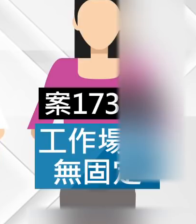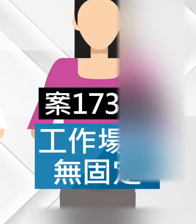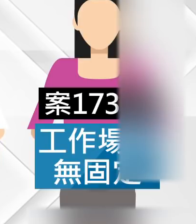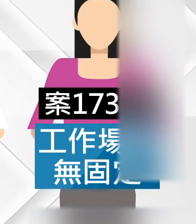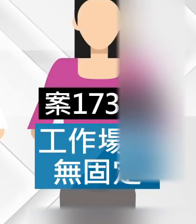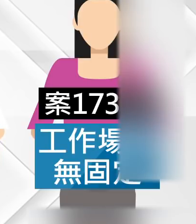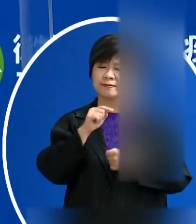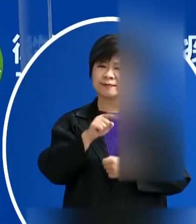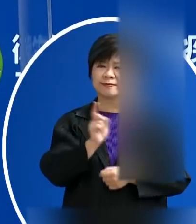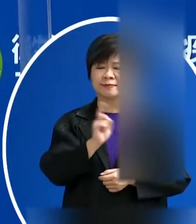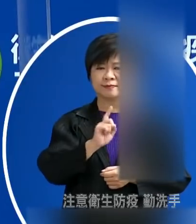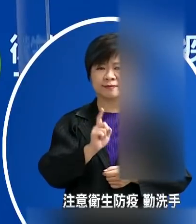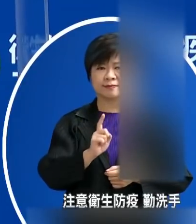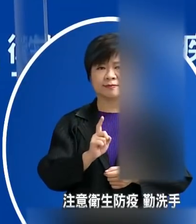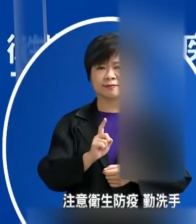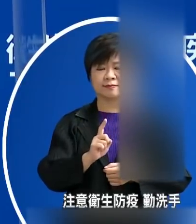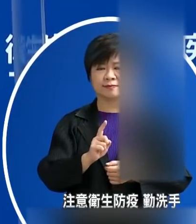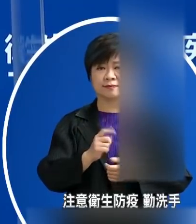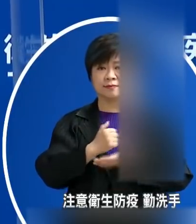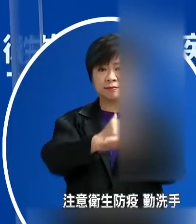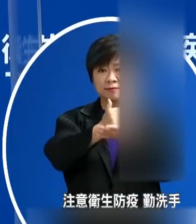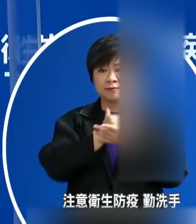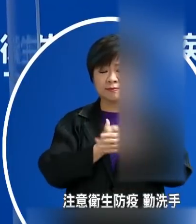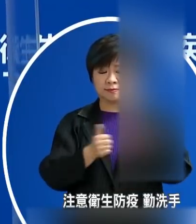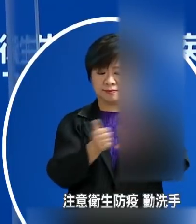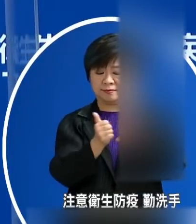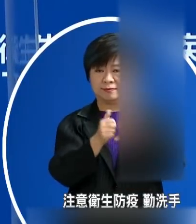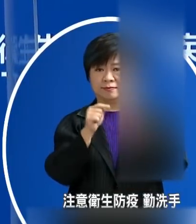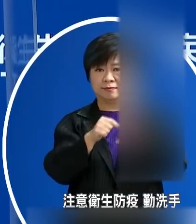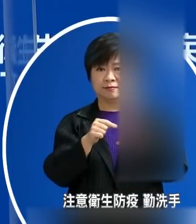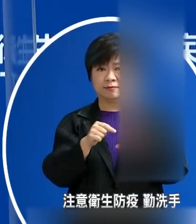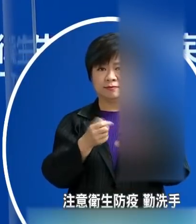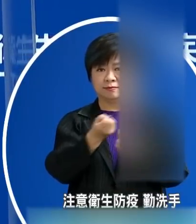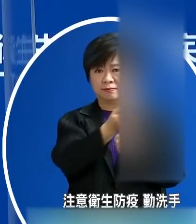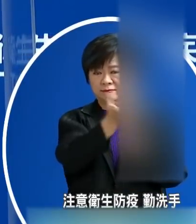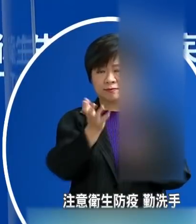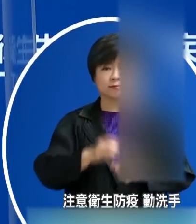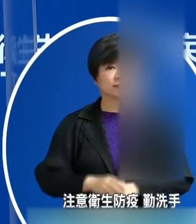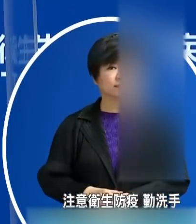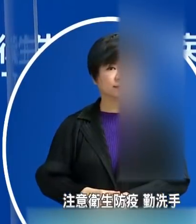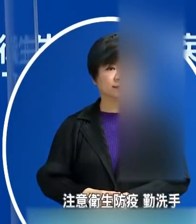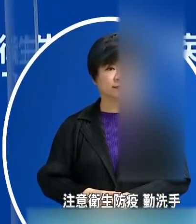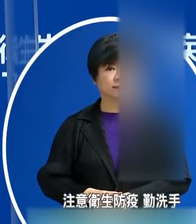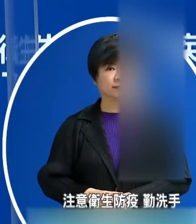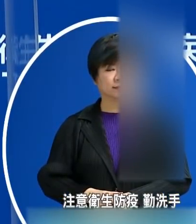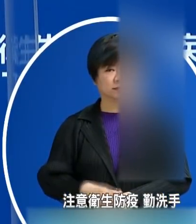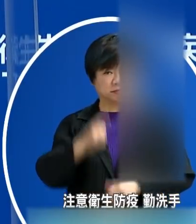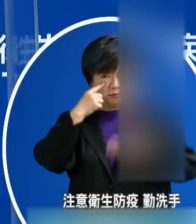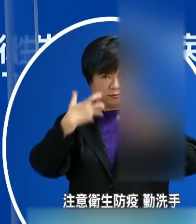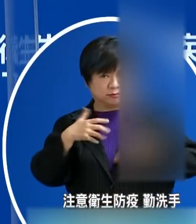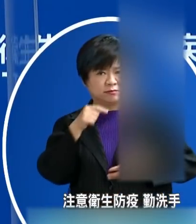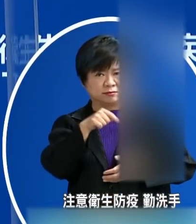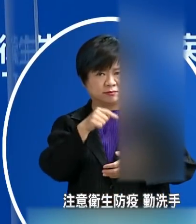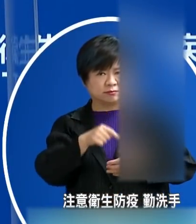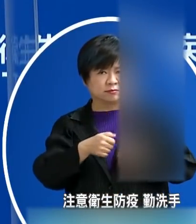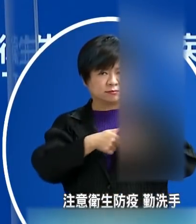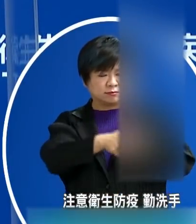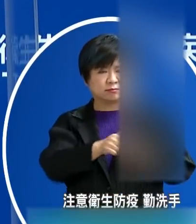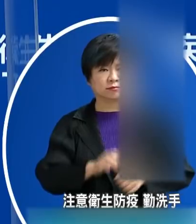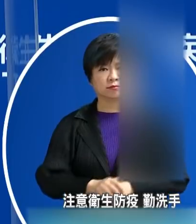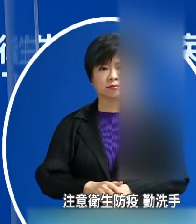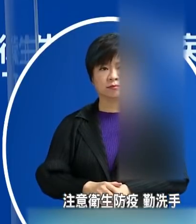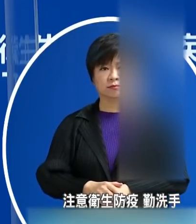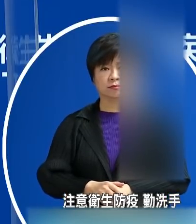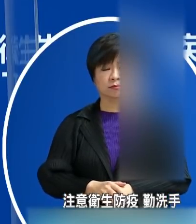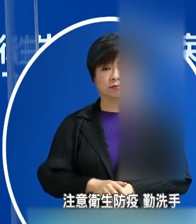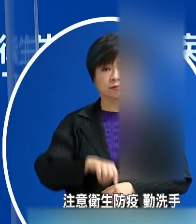于流动性职员。 交通车的一个群聚作为我们最主要的一个关切的点，不过近来再